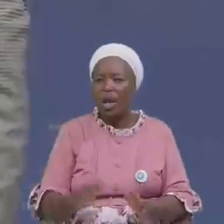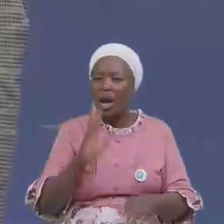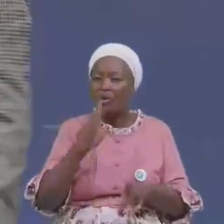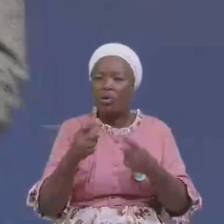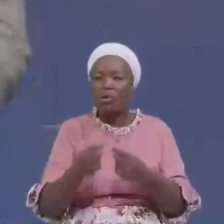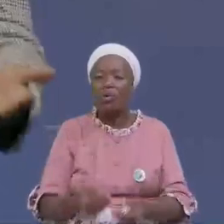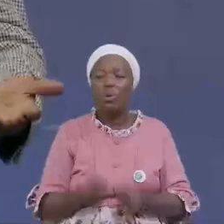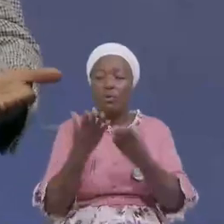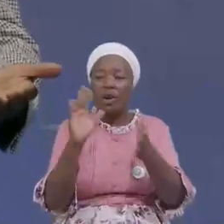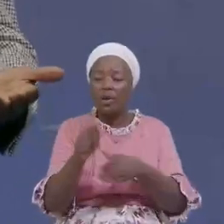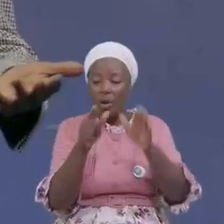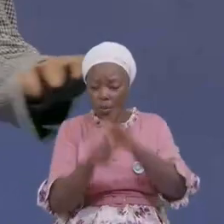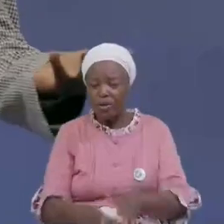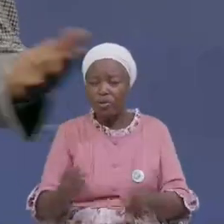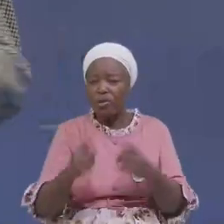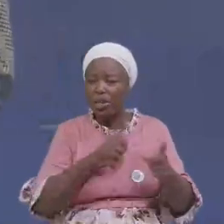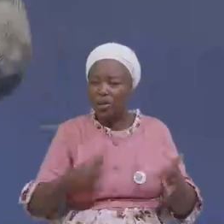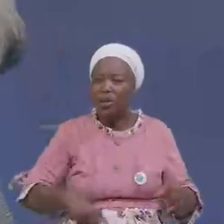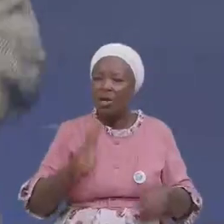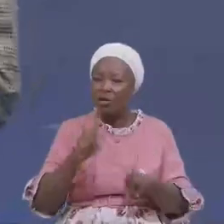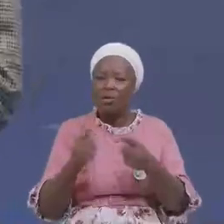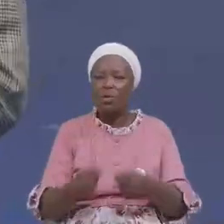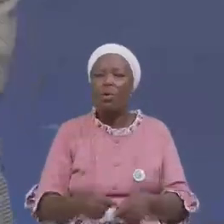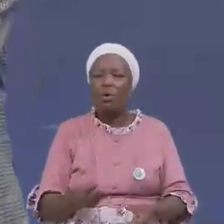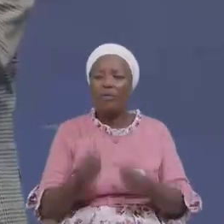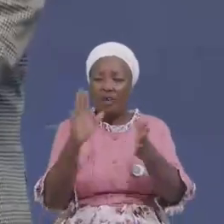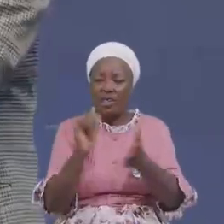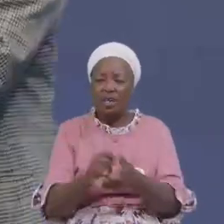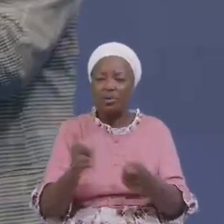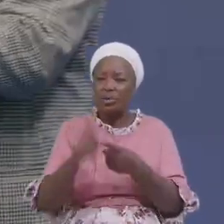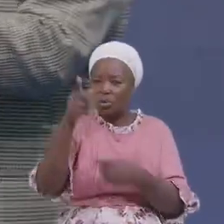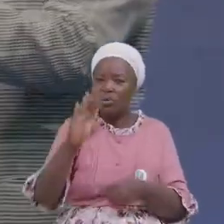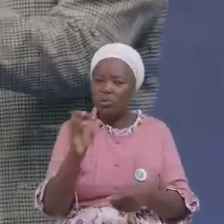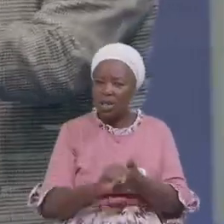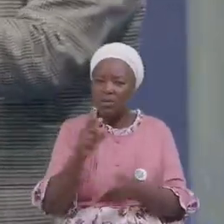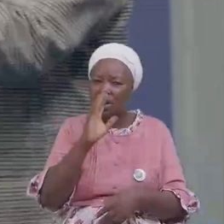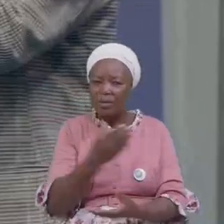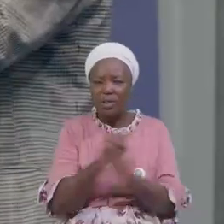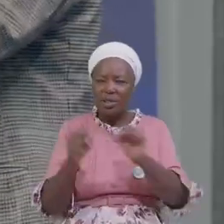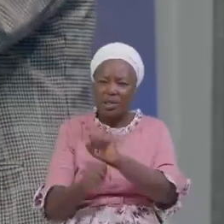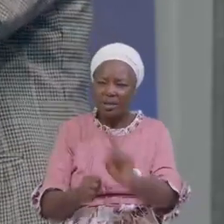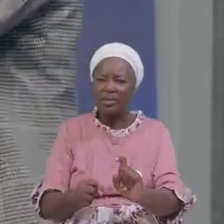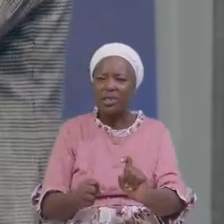ton oppression, est-ce que tu vas offrir cela à Dieu afin d'être sauvé, aidé?